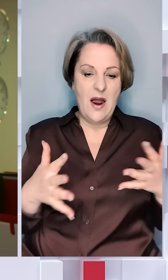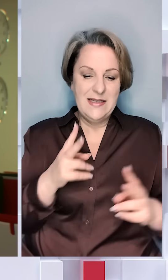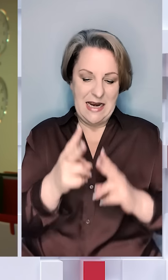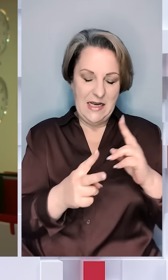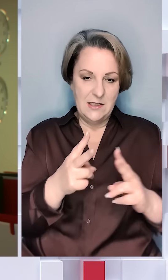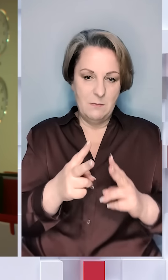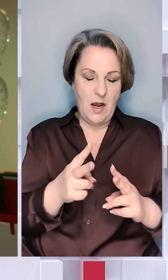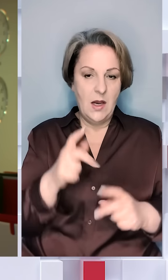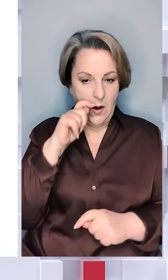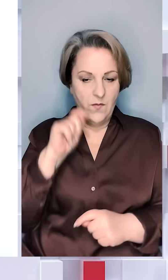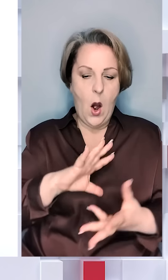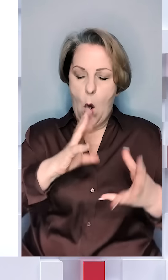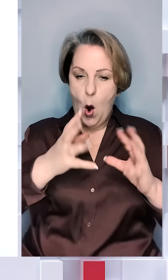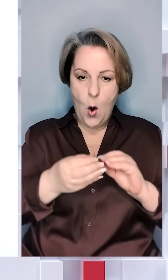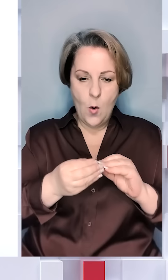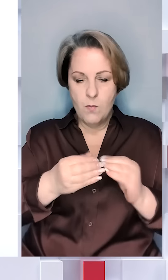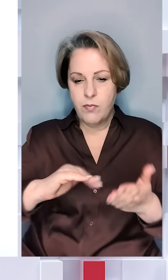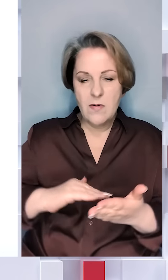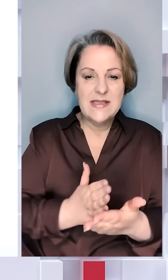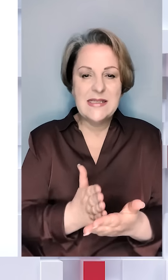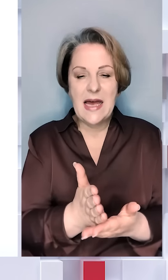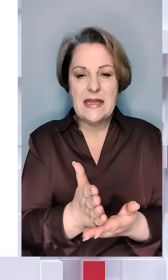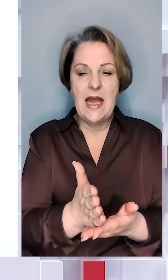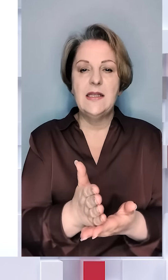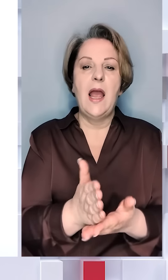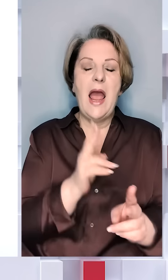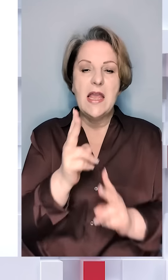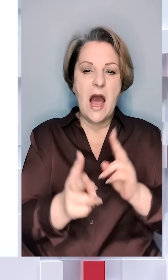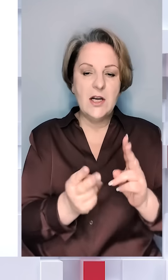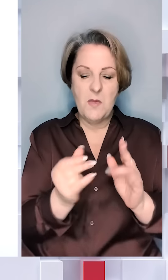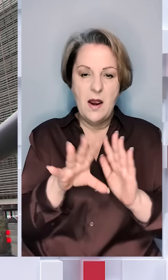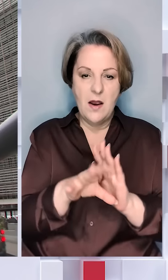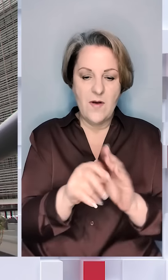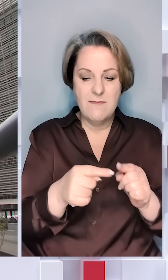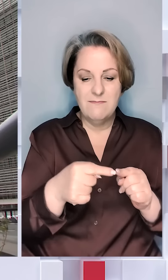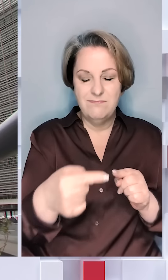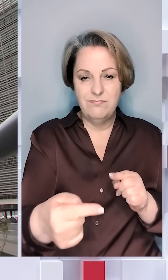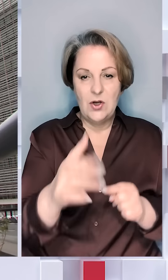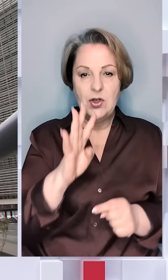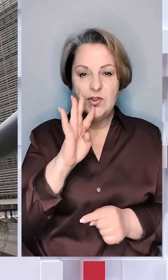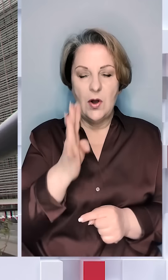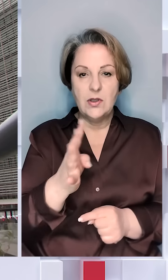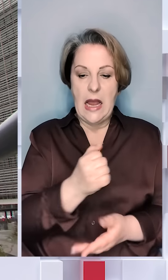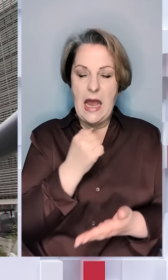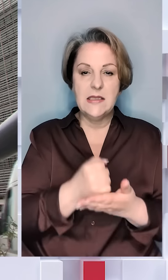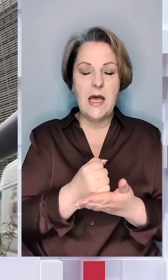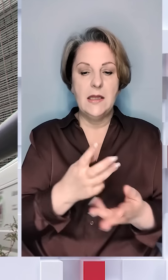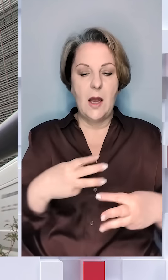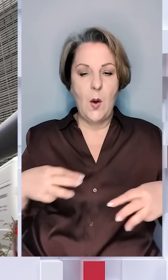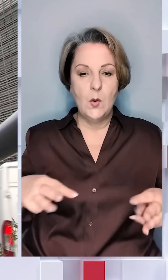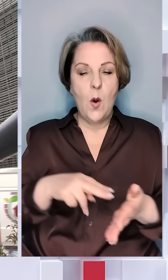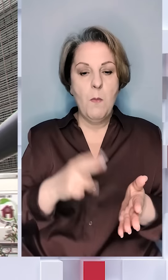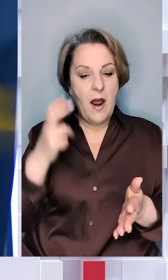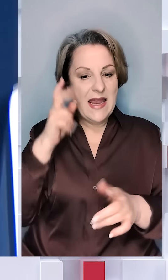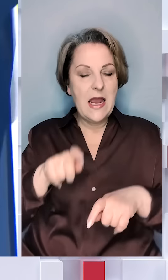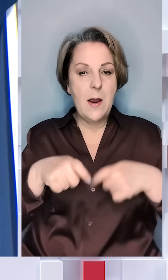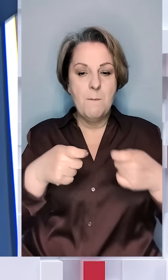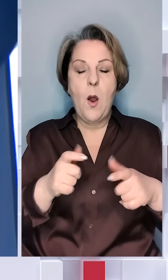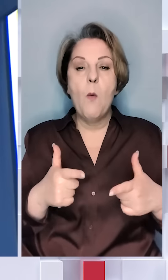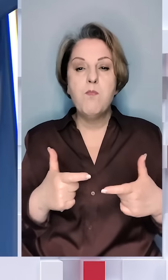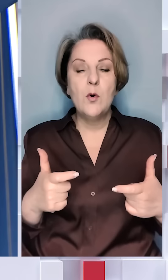у нашій державі. Комплексна стратегія реформ та інвестицій передбачена на 4 роки. Затверджений урядом план Київ